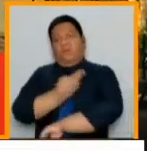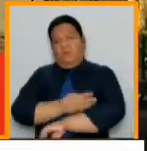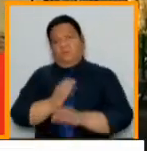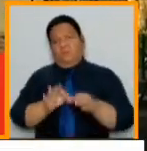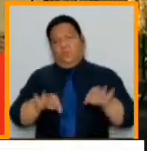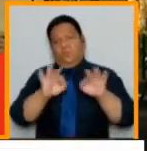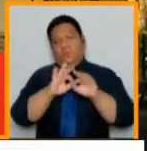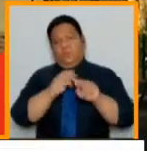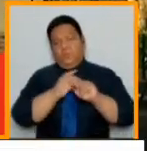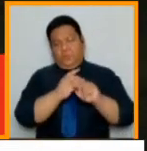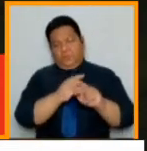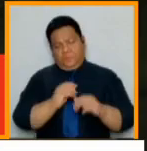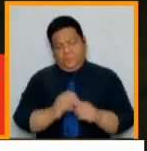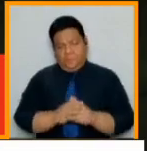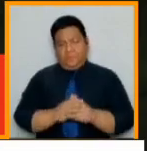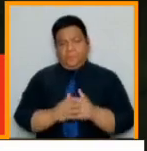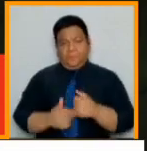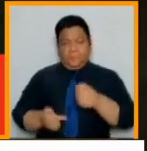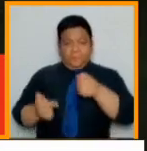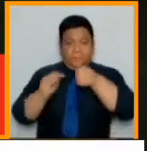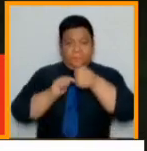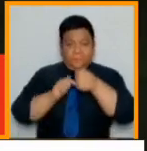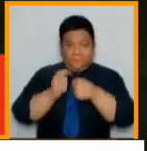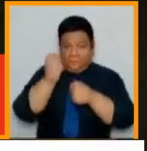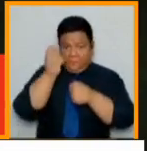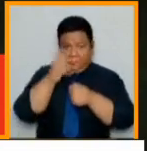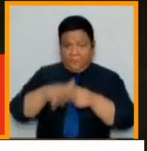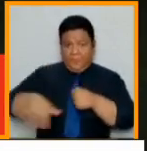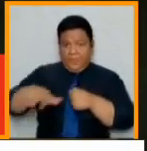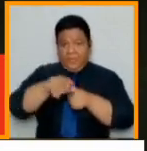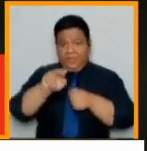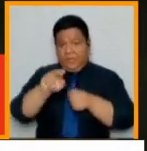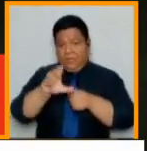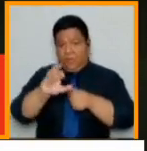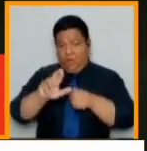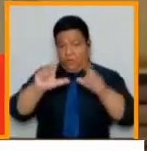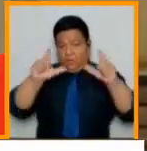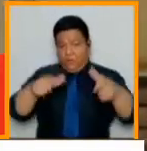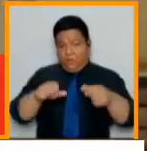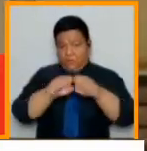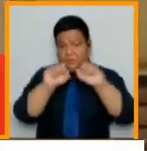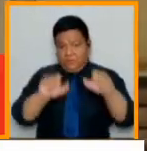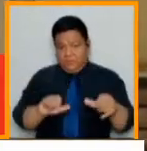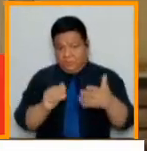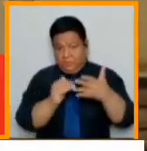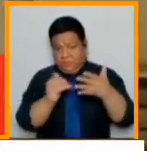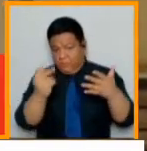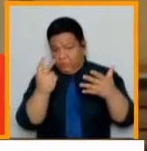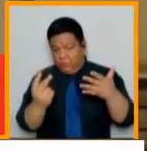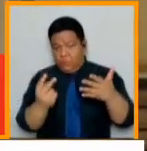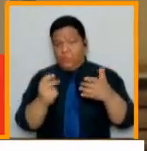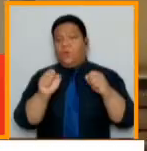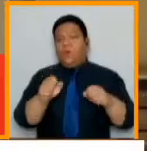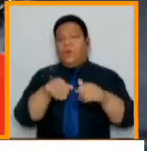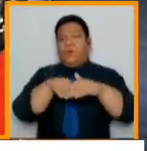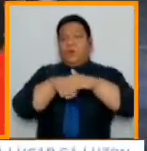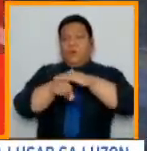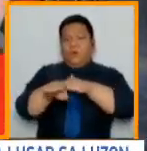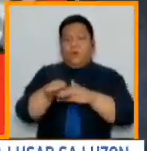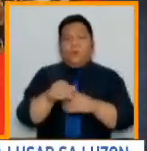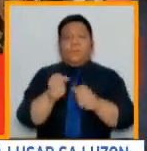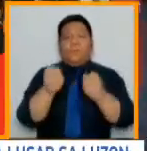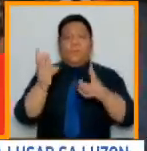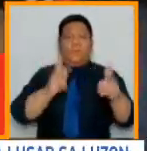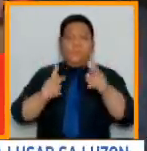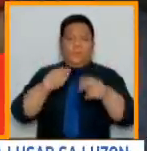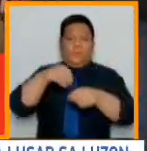alert level 2 ang Metro Manila, umakyat na sa 2,480 na katao ang pinapayagang umupo at tumayo sa loob ng simbahan. Pwede na